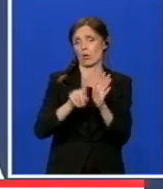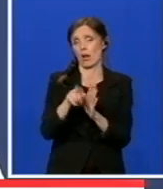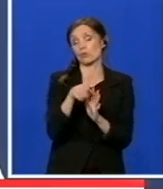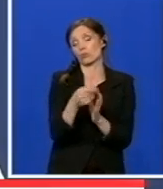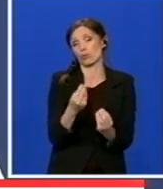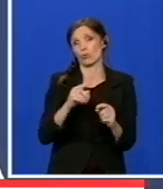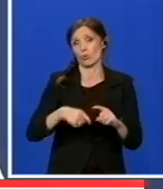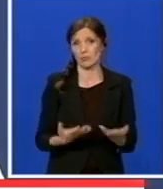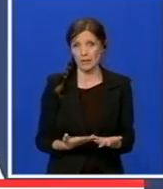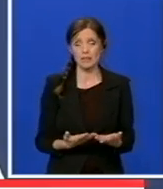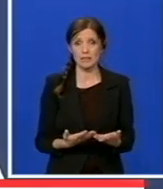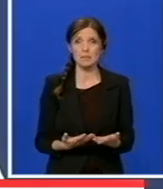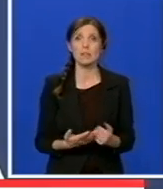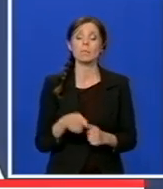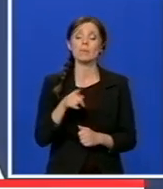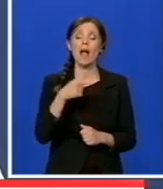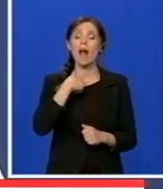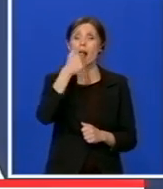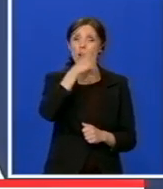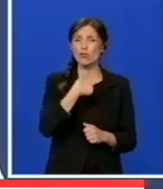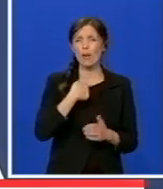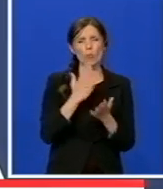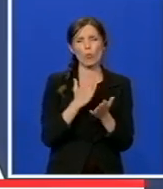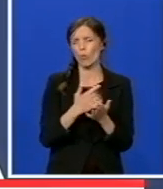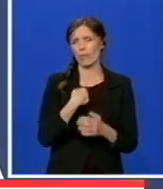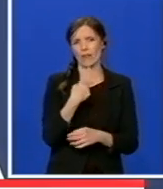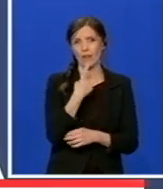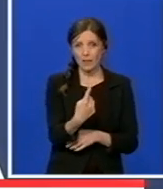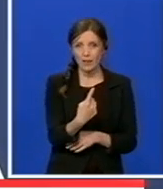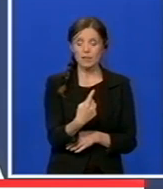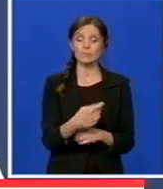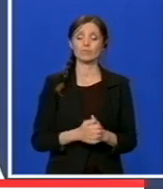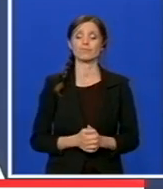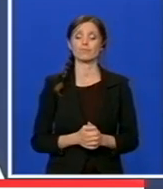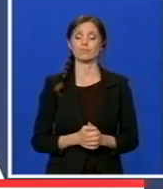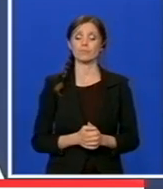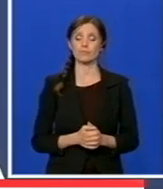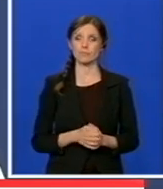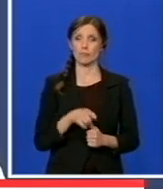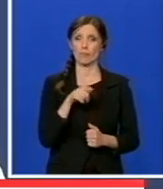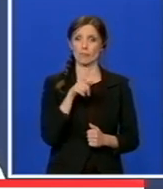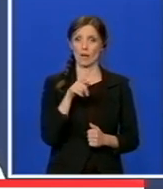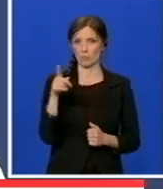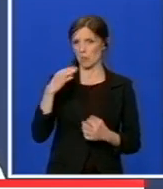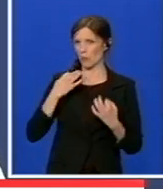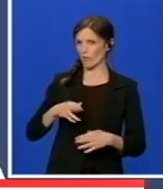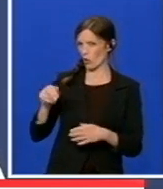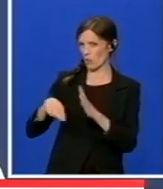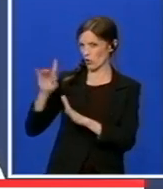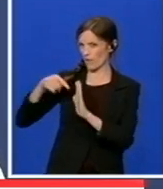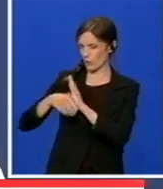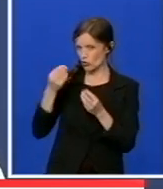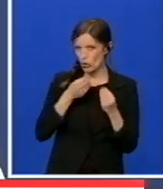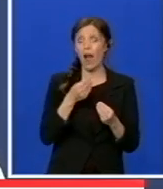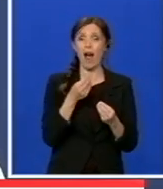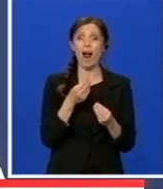Međutim, ono što stalno napominjemo jeste da se osobe, to će vam profesorka detaljnije da kaže, ali